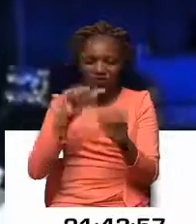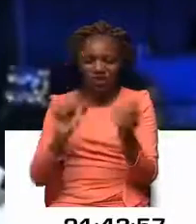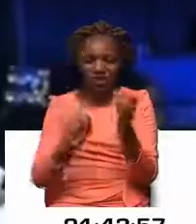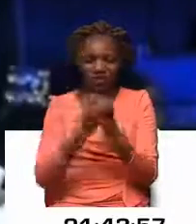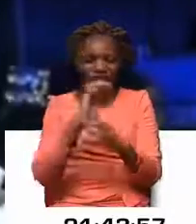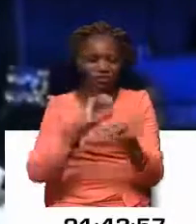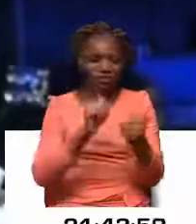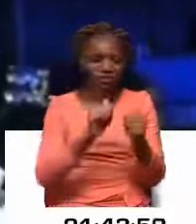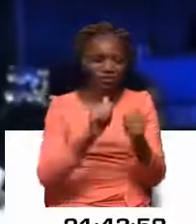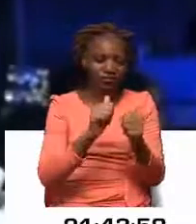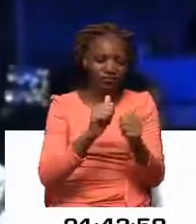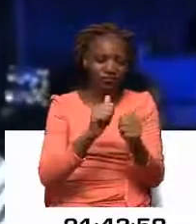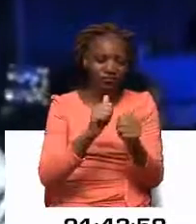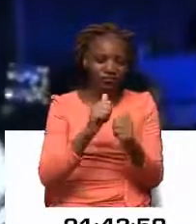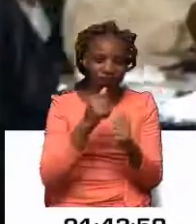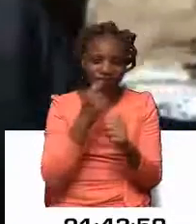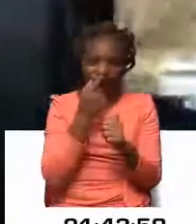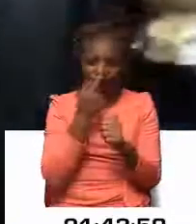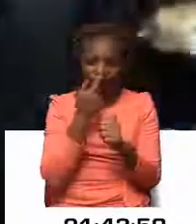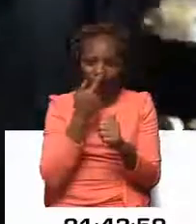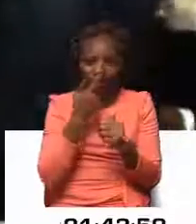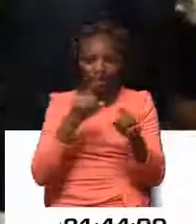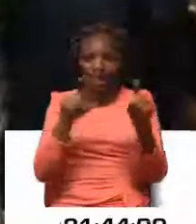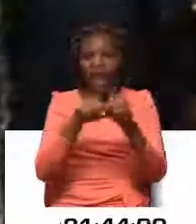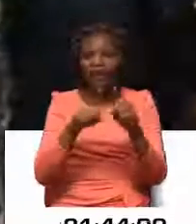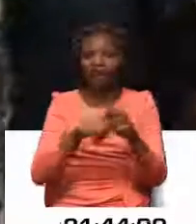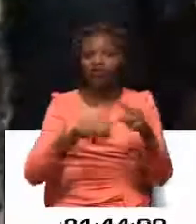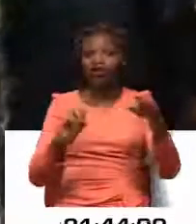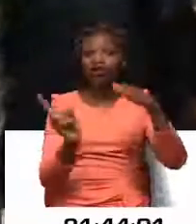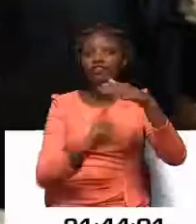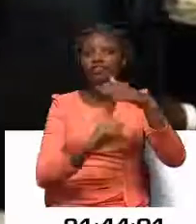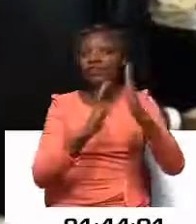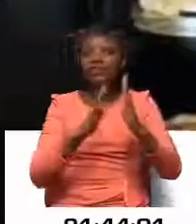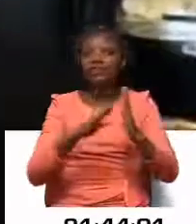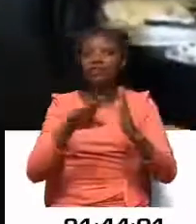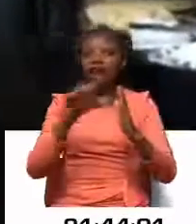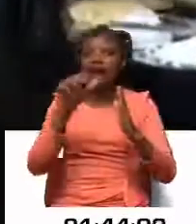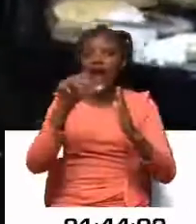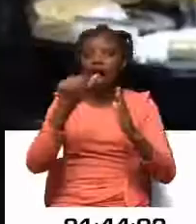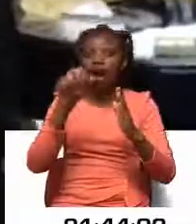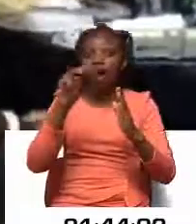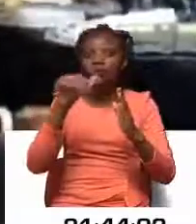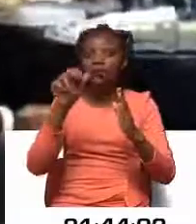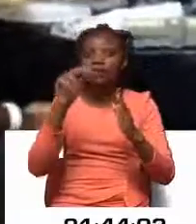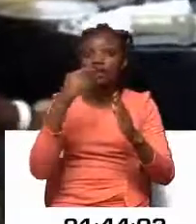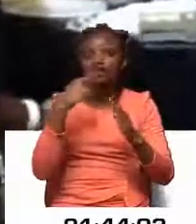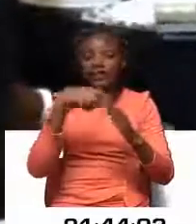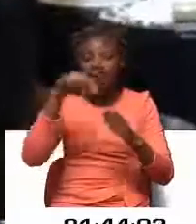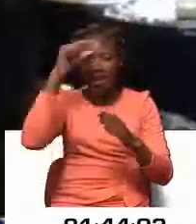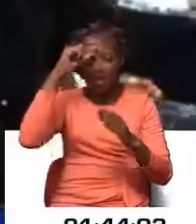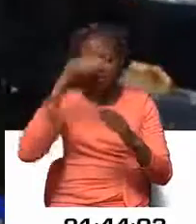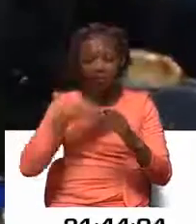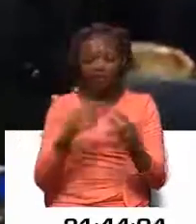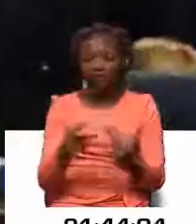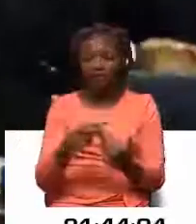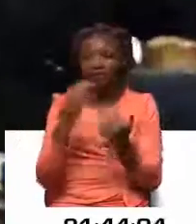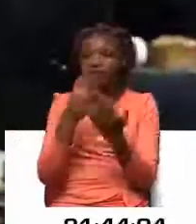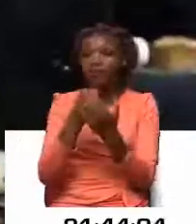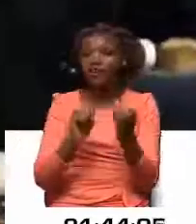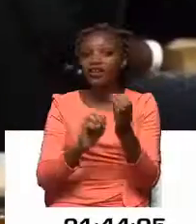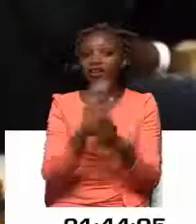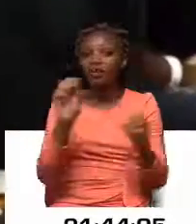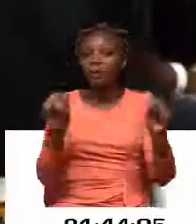ambavyo imekuwa ikipata katika miaka ambayo imepita. Naye waziri wa michezo Balozi Amina Mohamed amesema serikali imetenga fedha maalum kupitia Rais